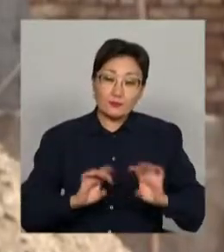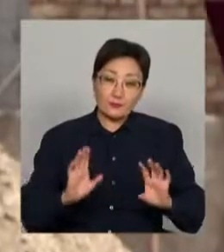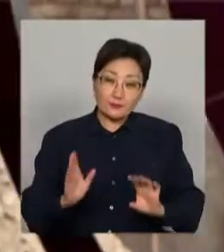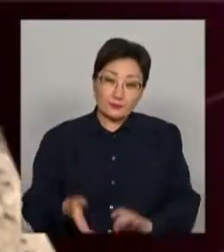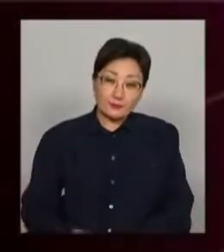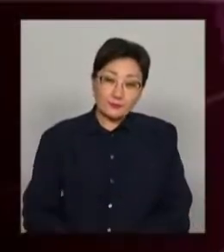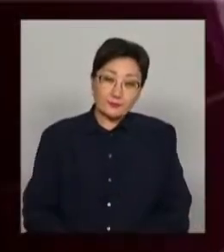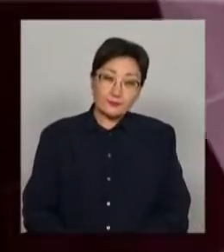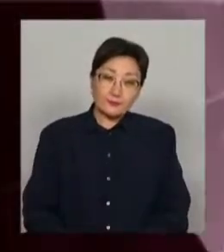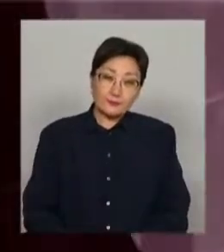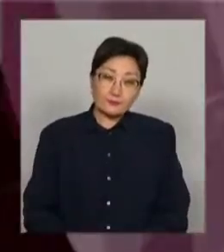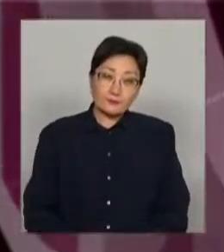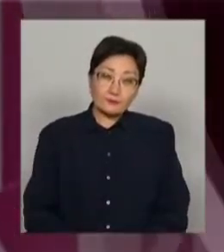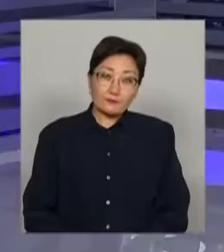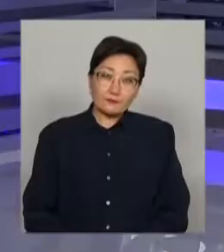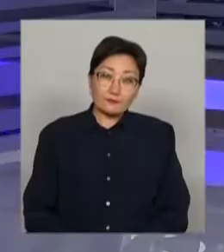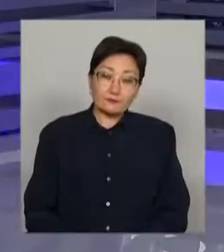айтамын.